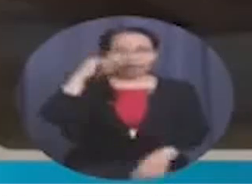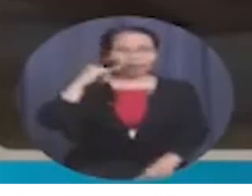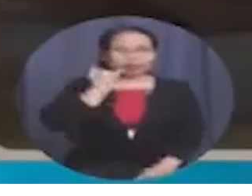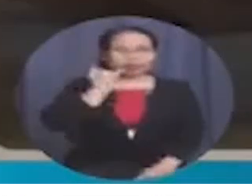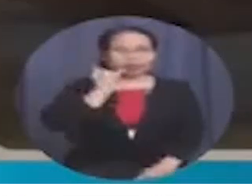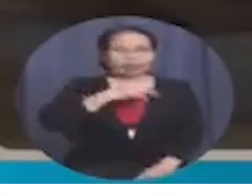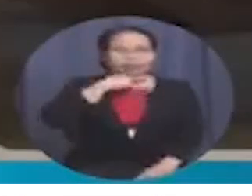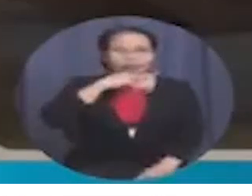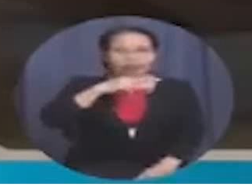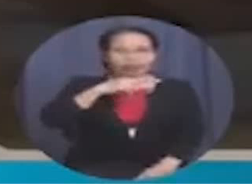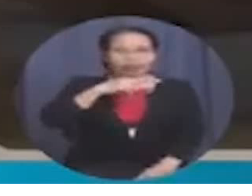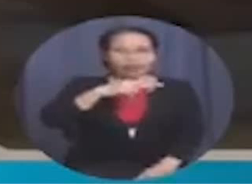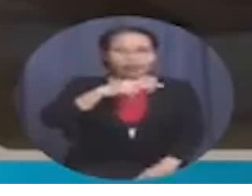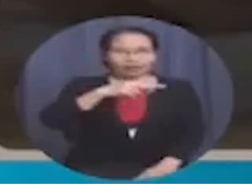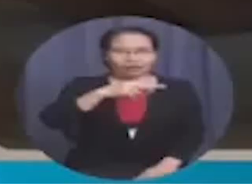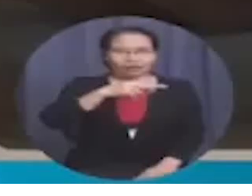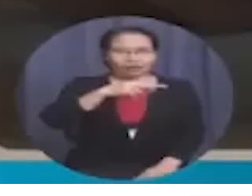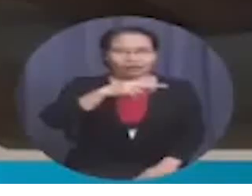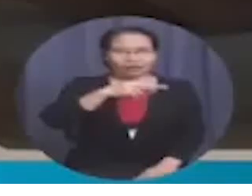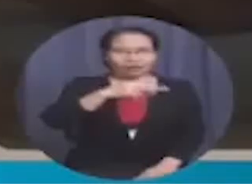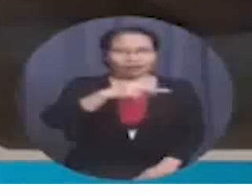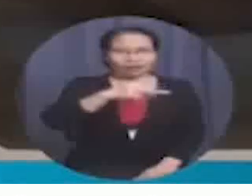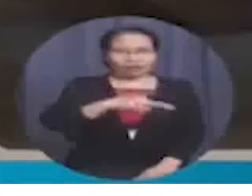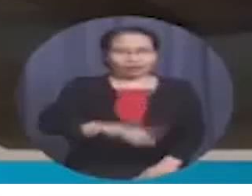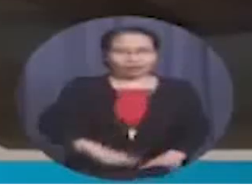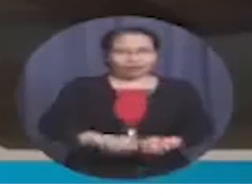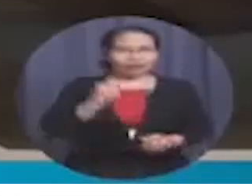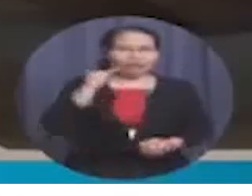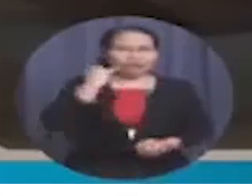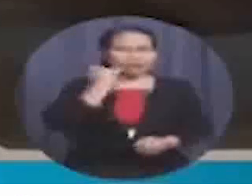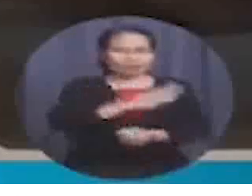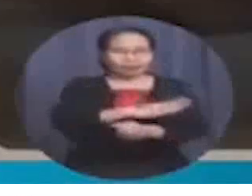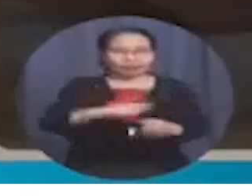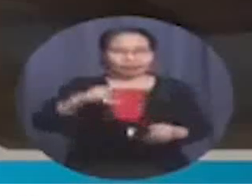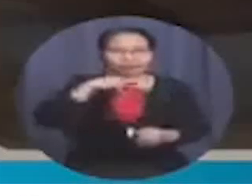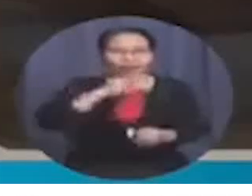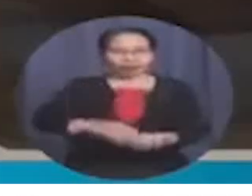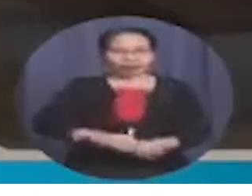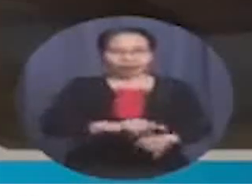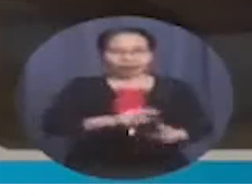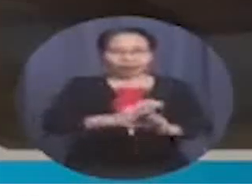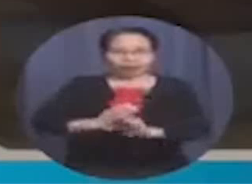yun. Hindi patay Malaysia yun. Na nakikiapid ka na sa kahoy at sa bato, okay lang sa kanya. Yung Diyos